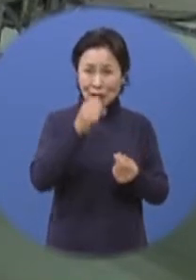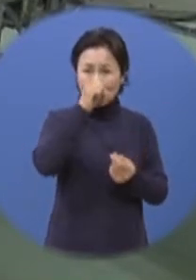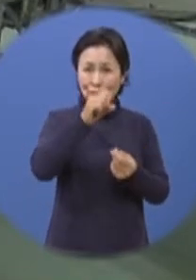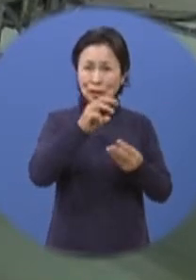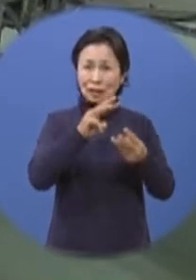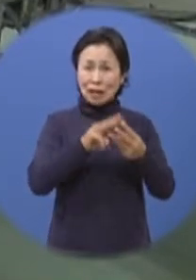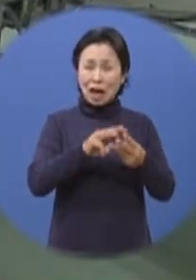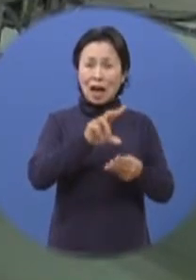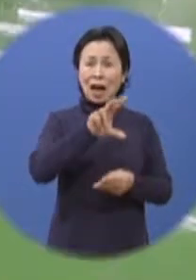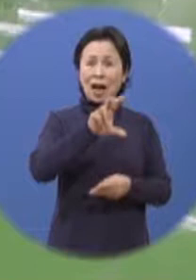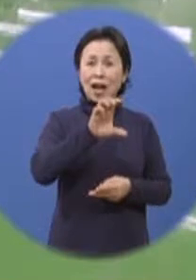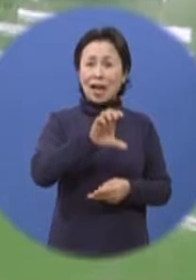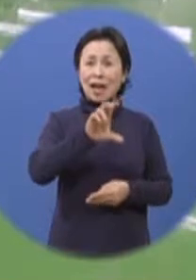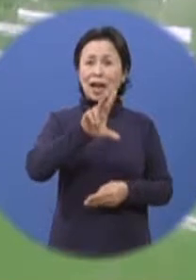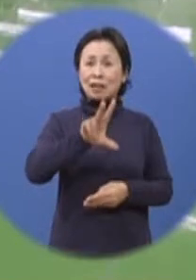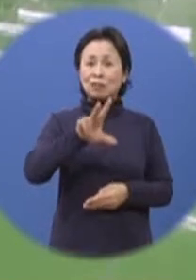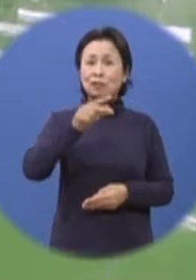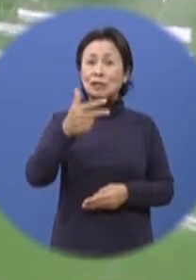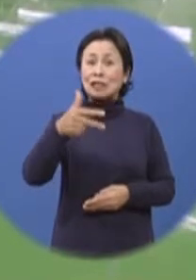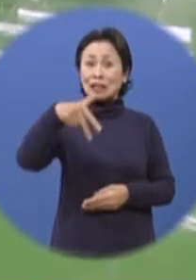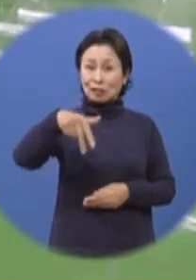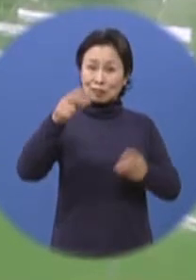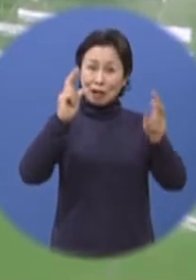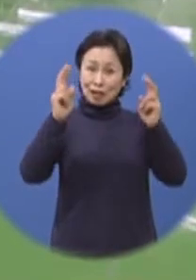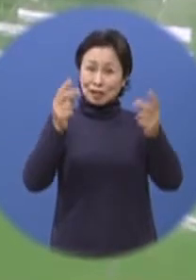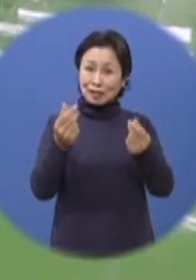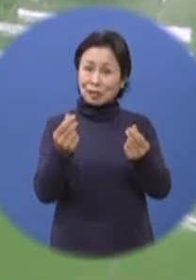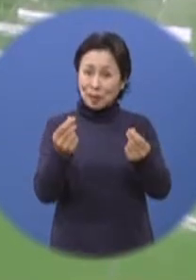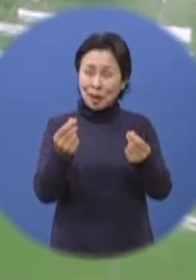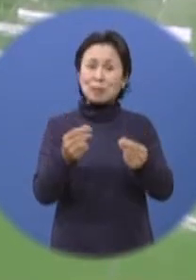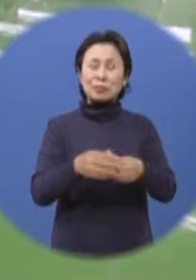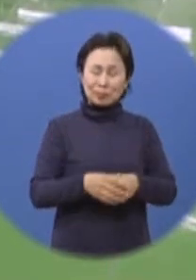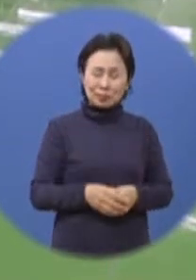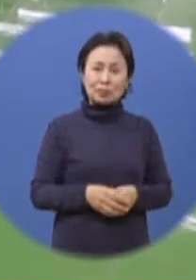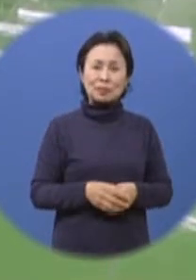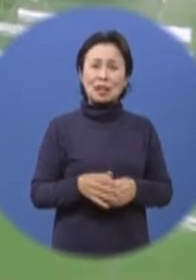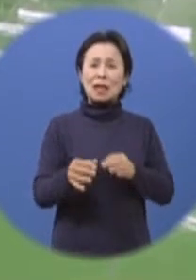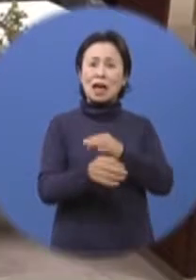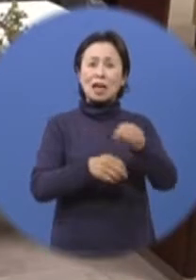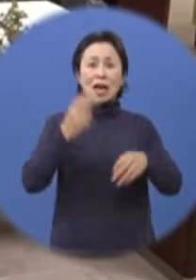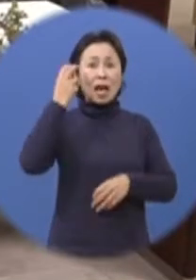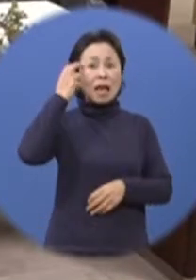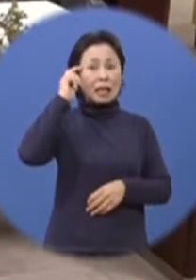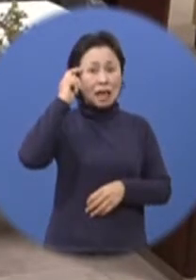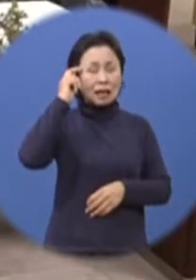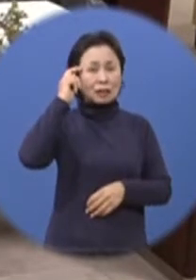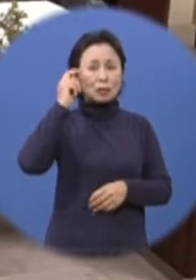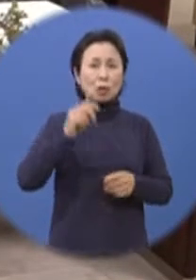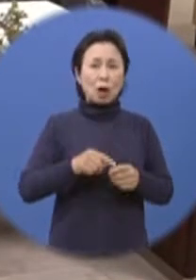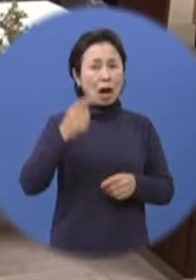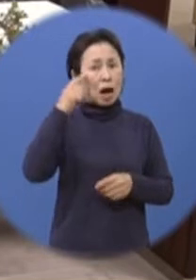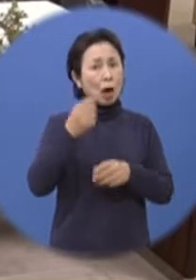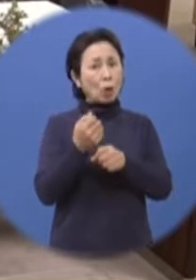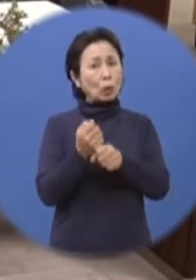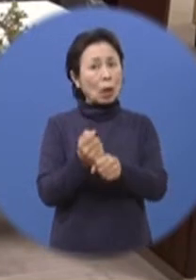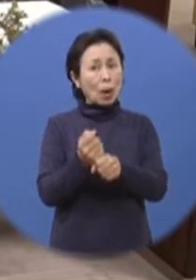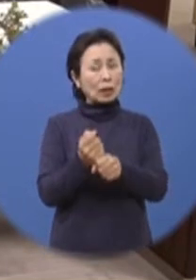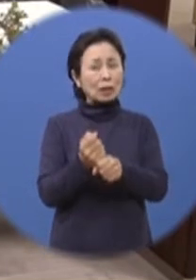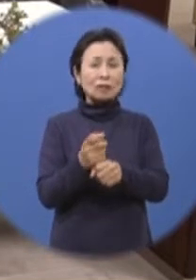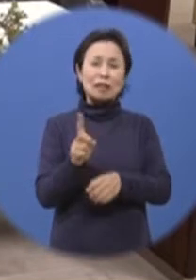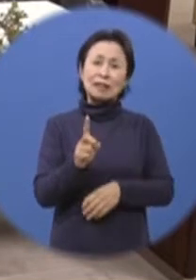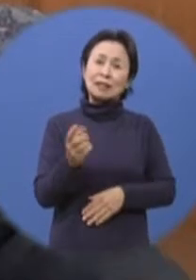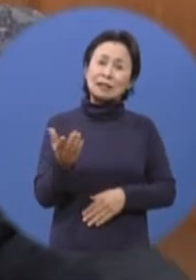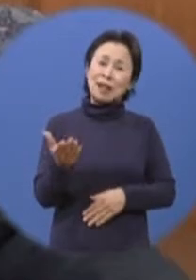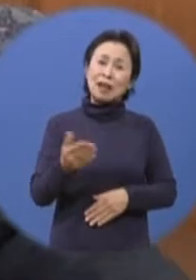いうことになるんですね経営理念ってあるとか製品づくりに対してのこだわりというのはどういった